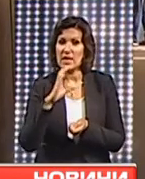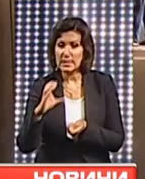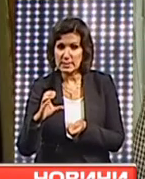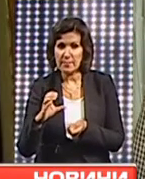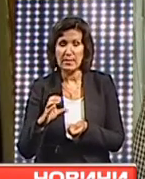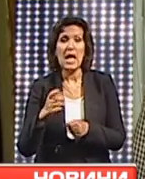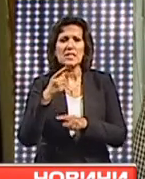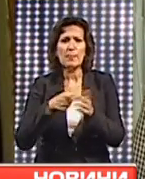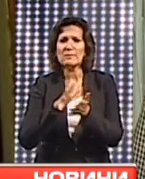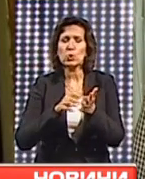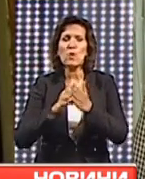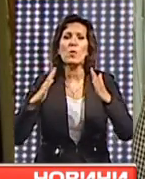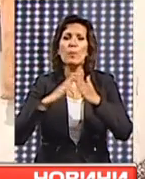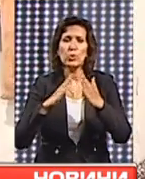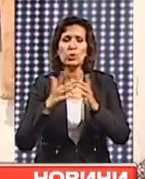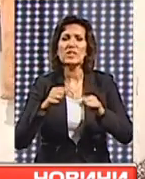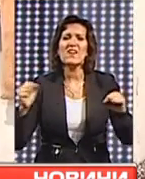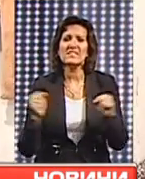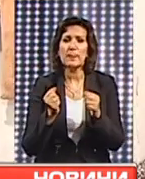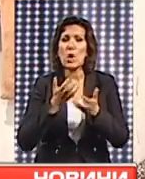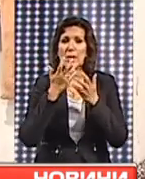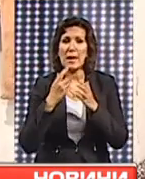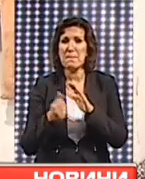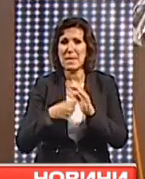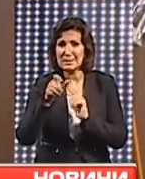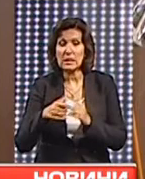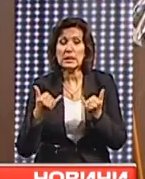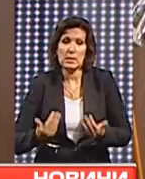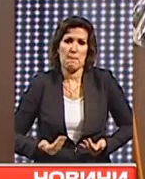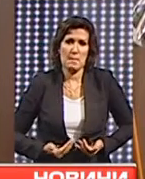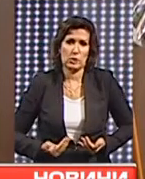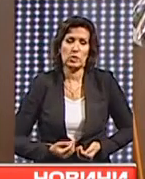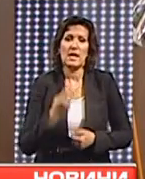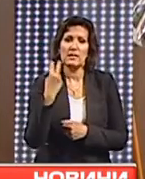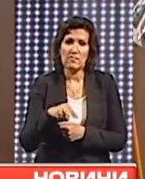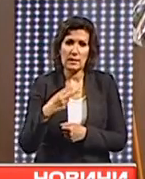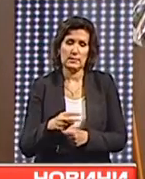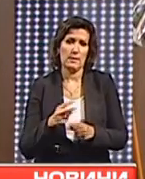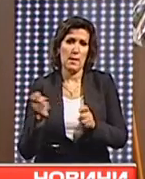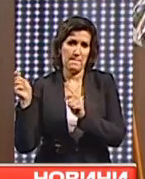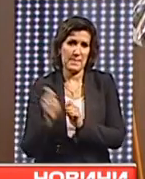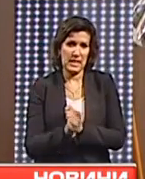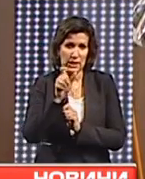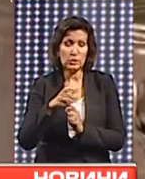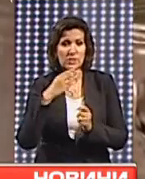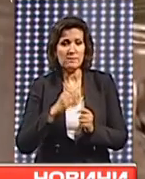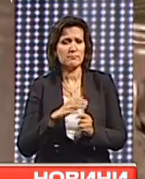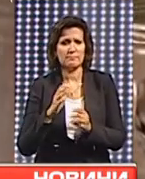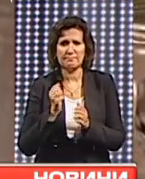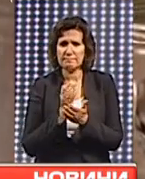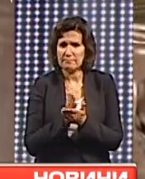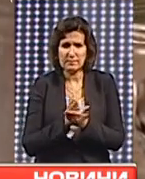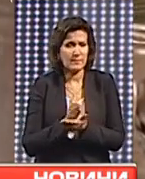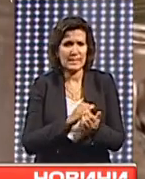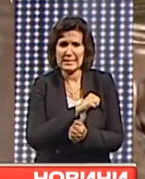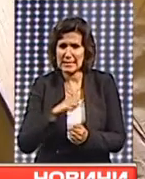У напівзруйнованому будинку, де взимку обігріваються безхатьки, нині мешкають два десятки приїжджих. Свій побут вони забезпечують